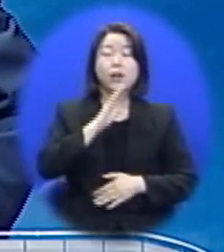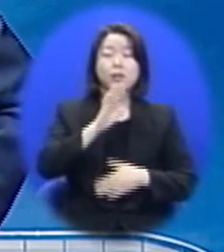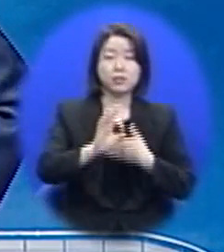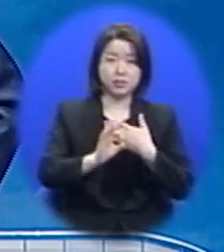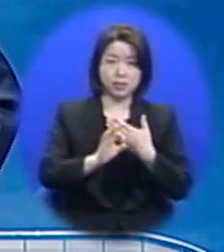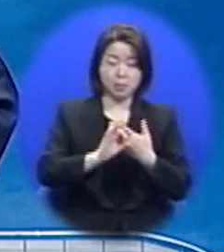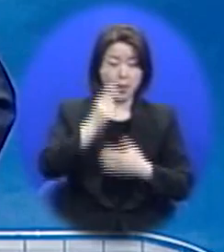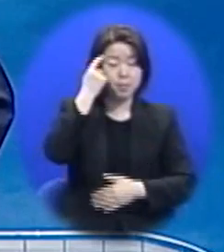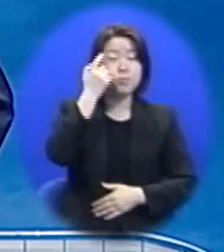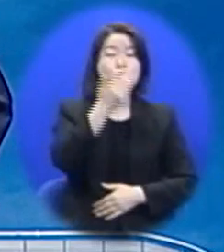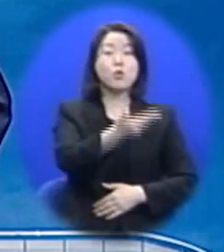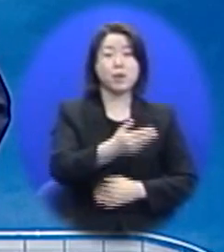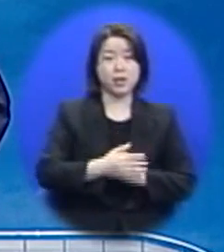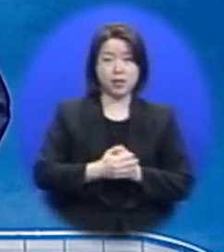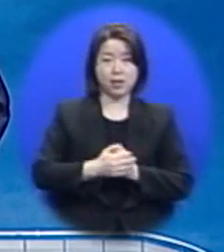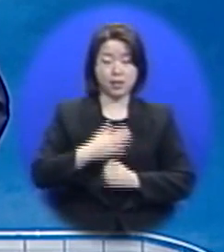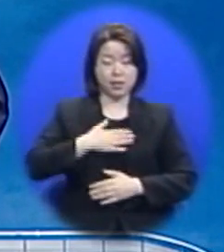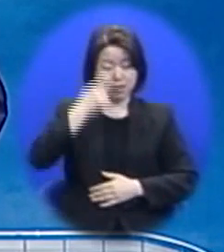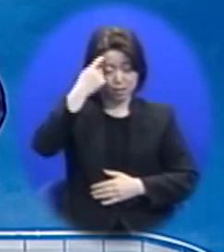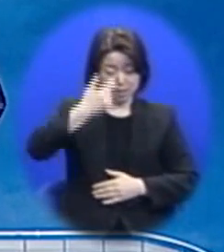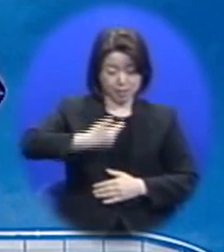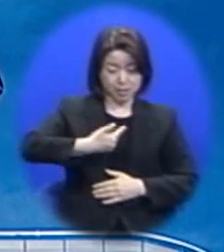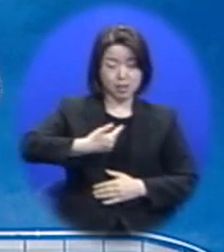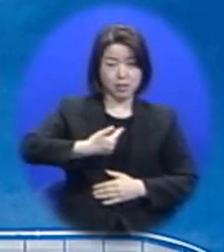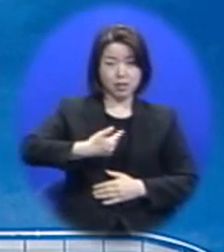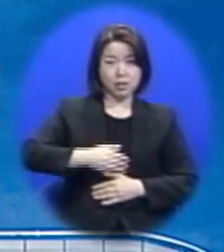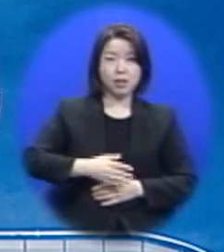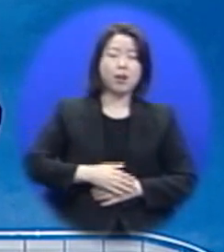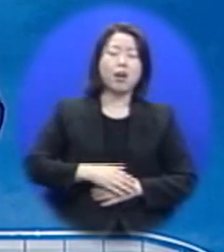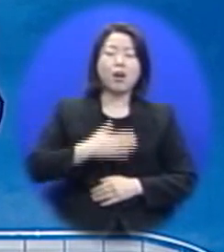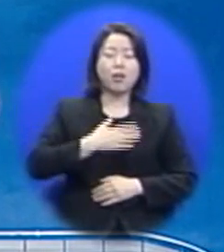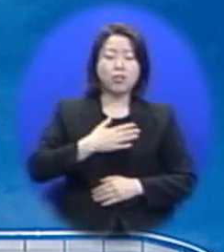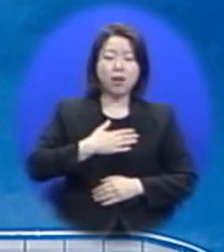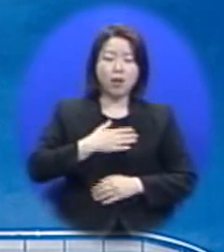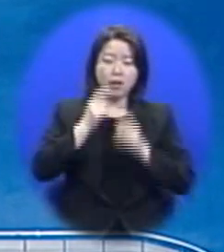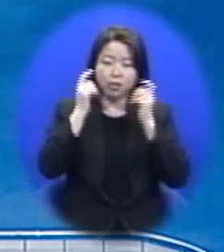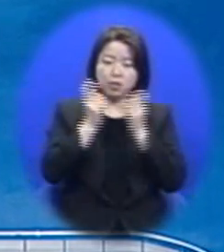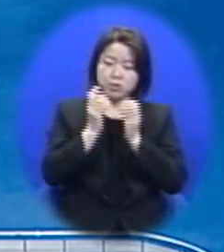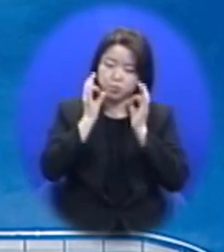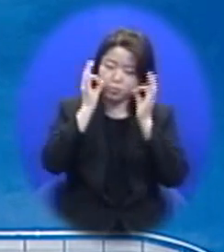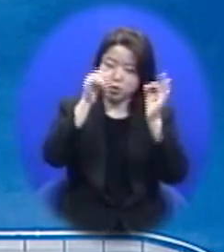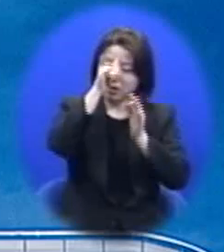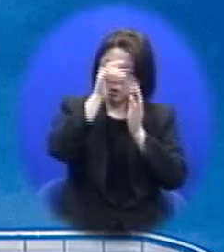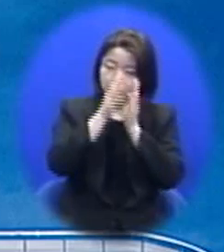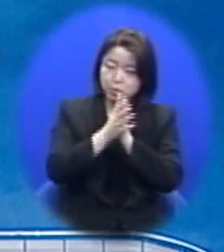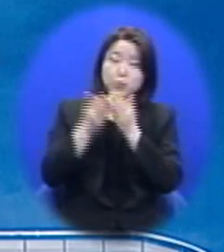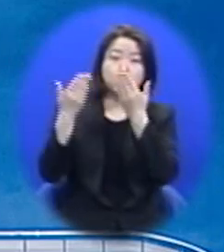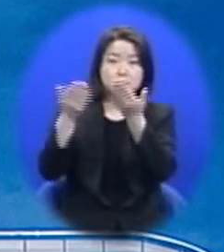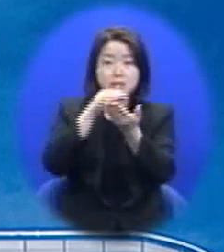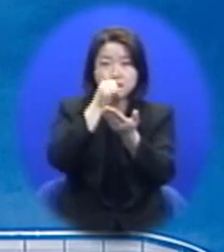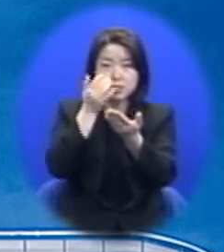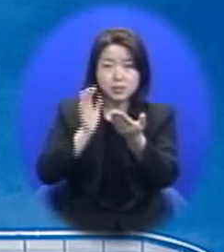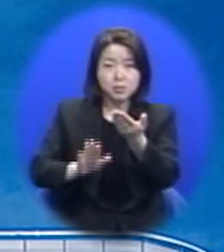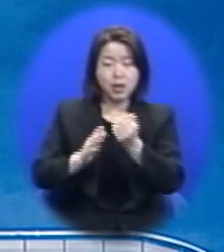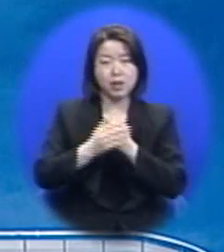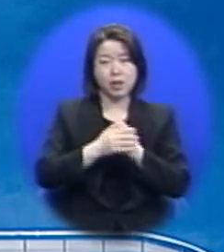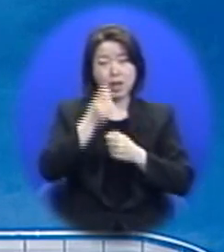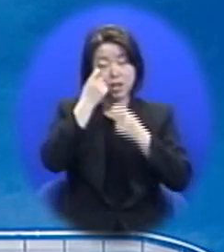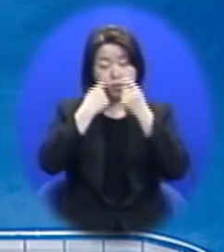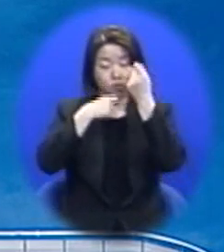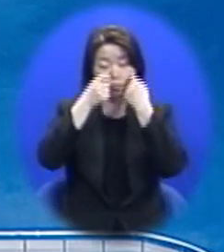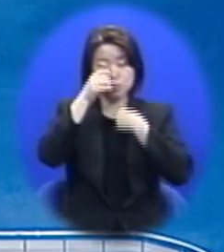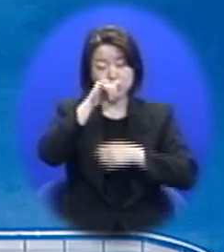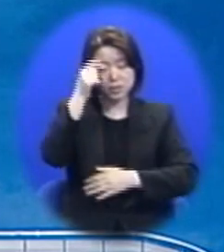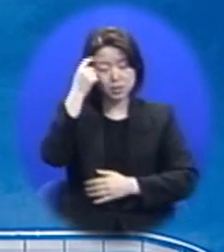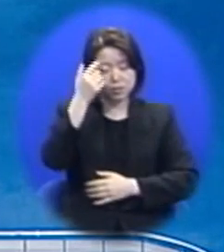그렇다면 물어봐야 됩니다. 자기 자신에게. 그동안 나름대로 최선을 다했고, 기도도 했었지만, 눈물이 있었냐